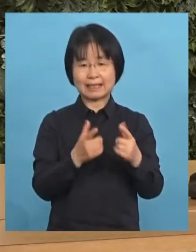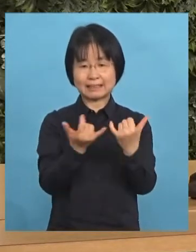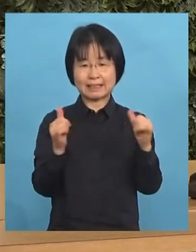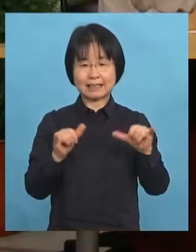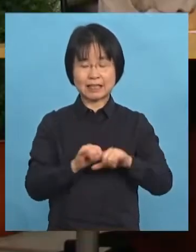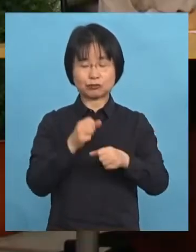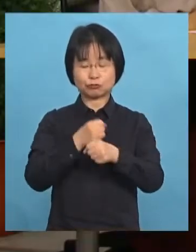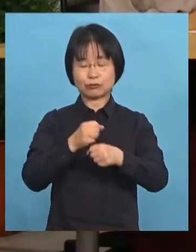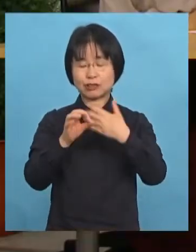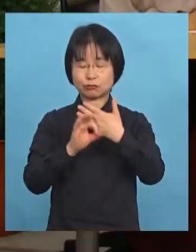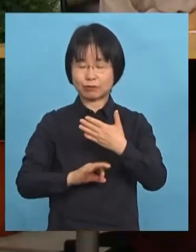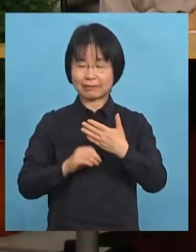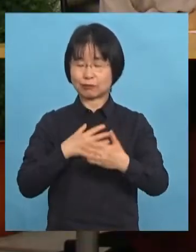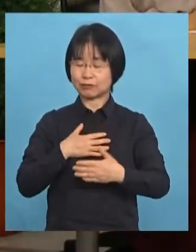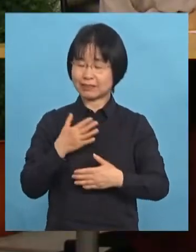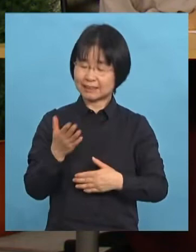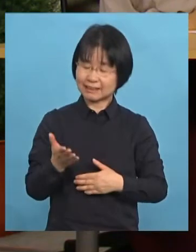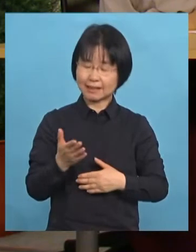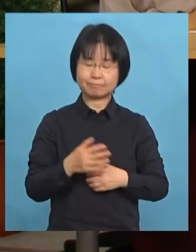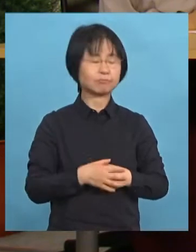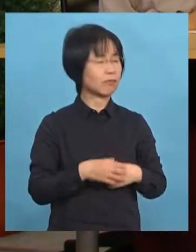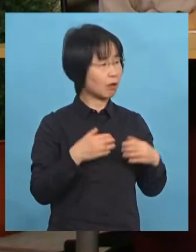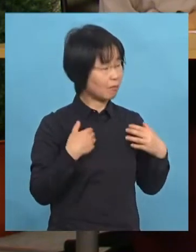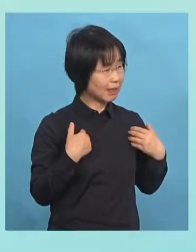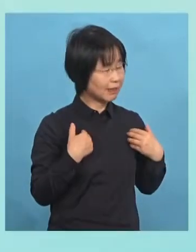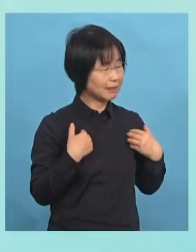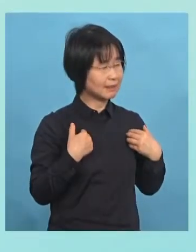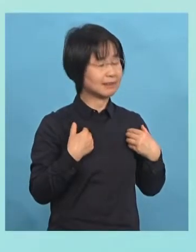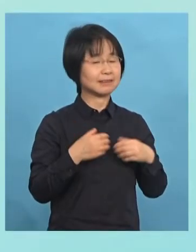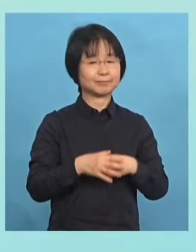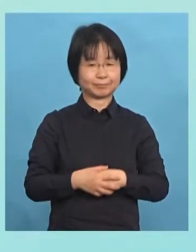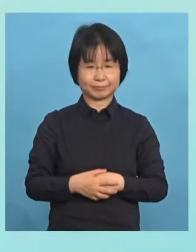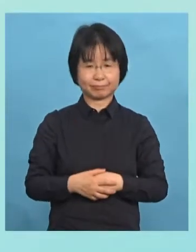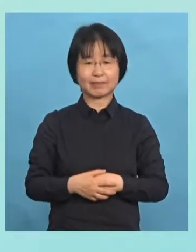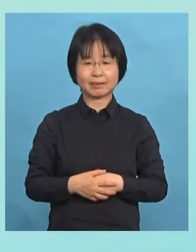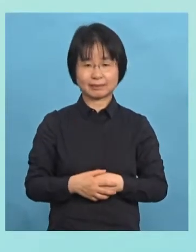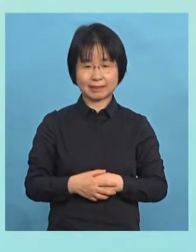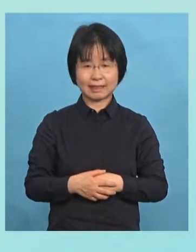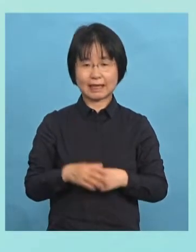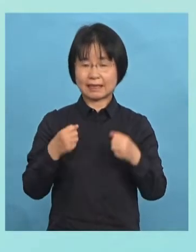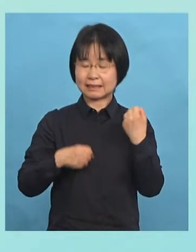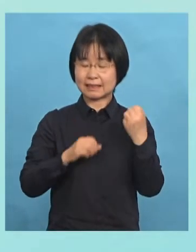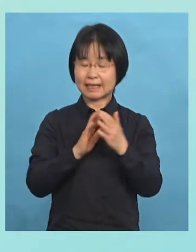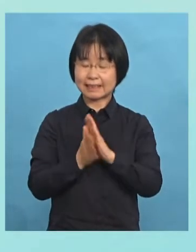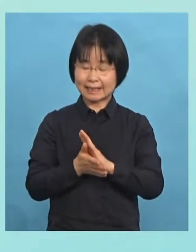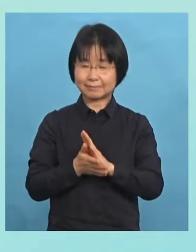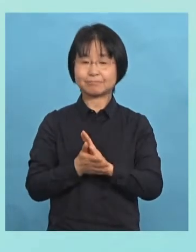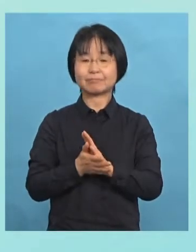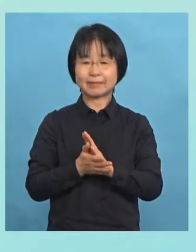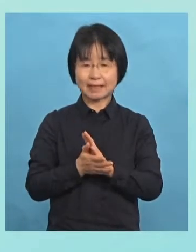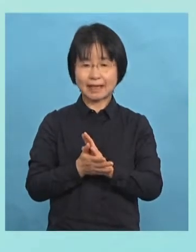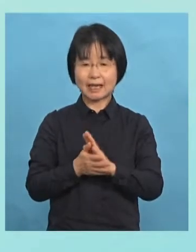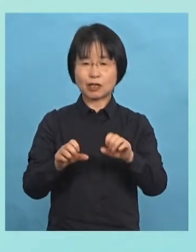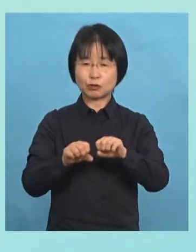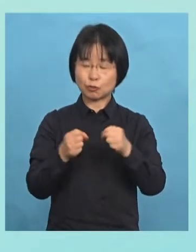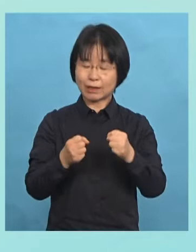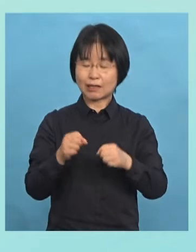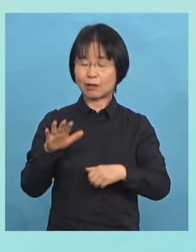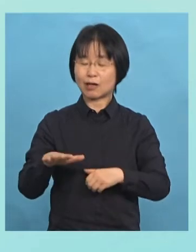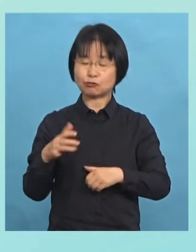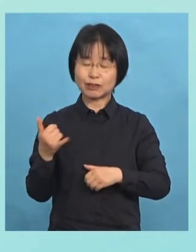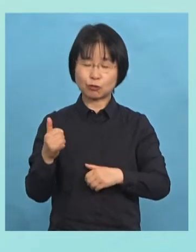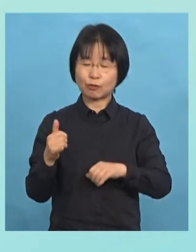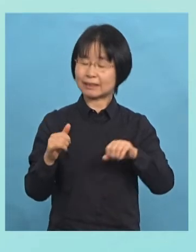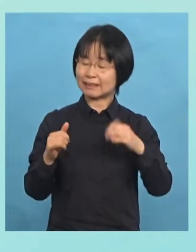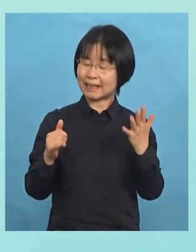か？ いえ、どういった条例なんでしょうか？ はい、この条例は滋賀県にて障害のある人もない